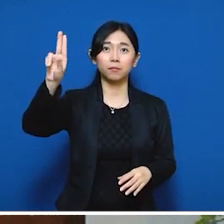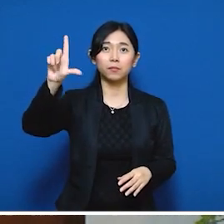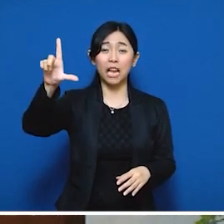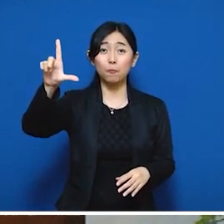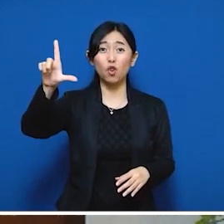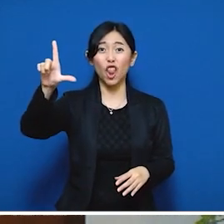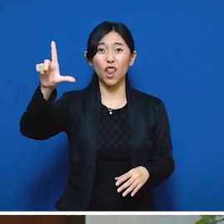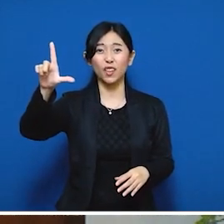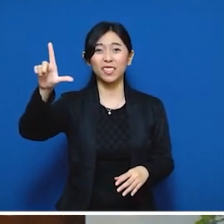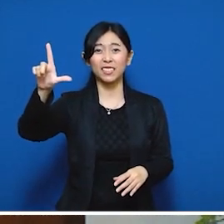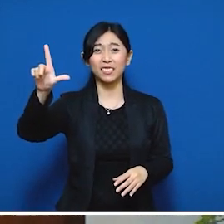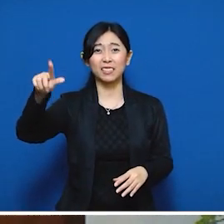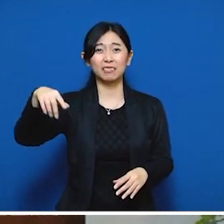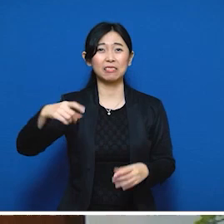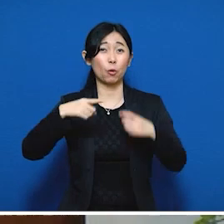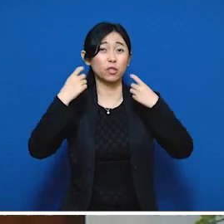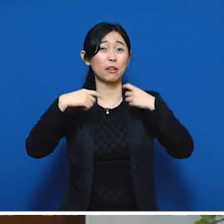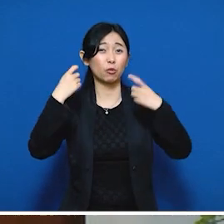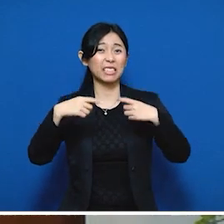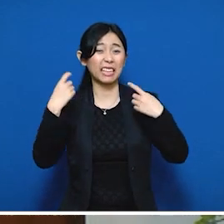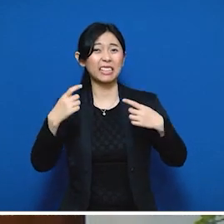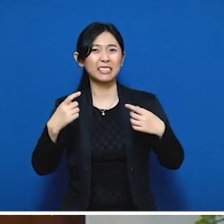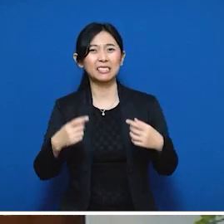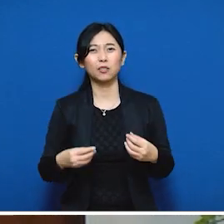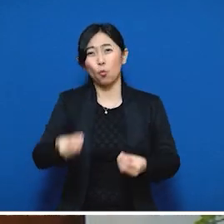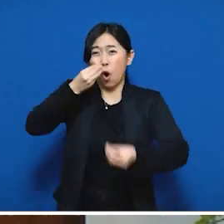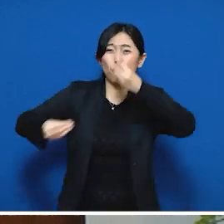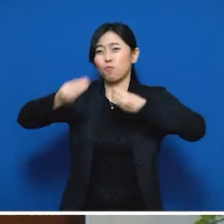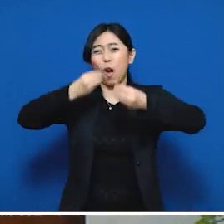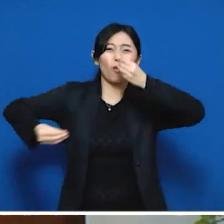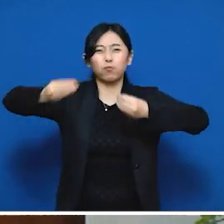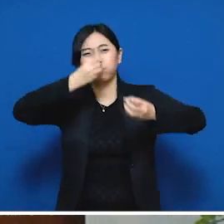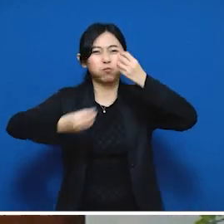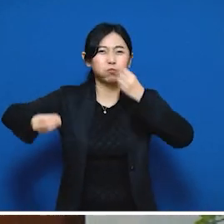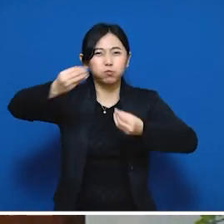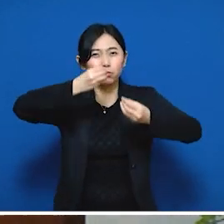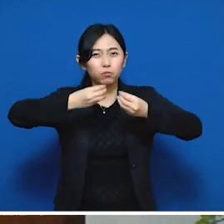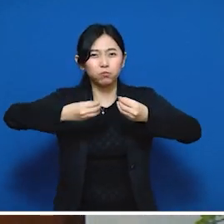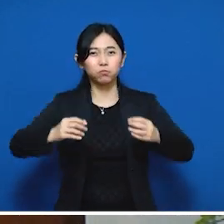Makan segala rupa. Kerakusan. Atau hal-hal yang lain.